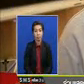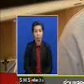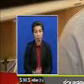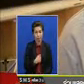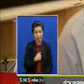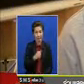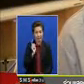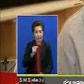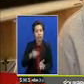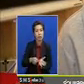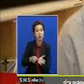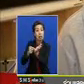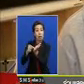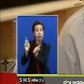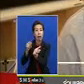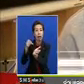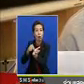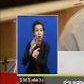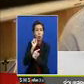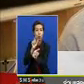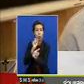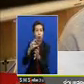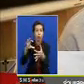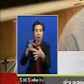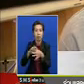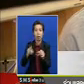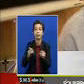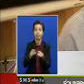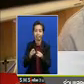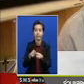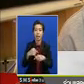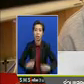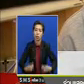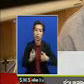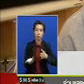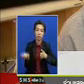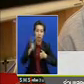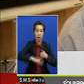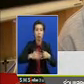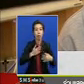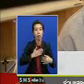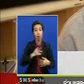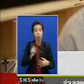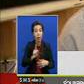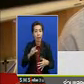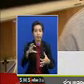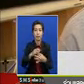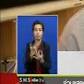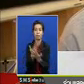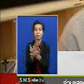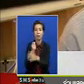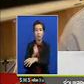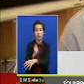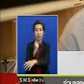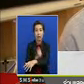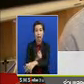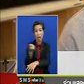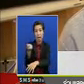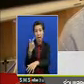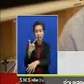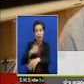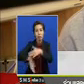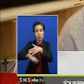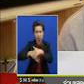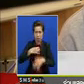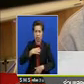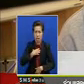จะนำเสนอก็คือว่าถือเป็นเรื่องเร่งด่วนก็คือเรื่องปากเรื่องท้องใช่ไหมคะนั่นก็คือในเรื่องของค่าจ้างขั้นต่ำ360